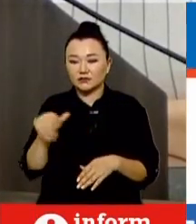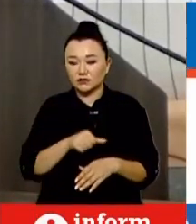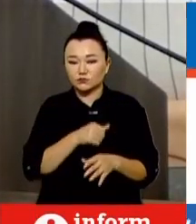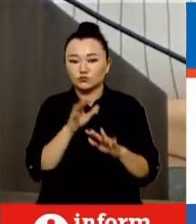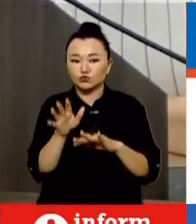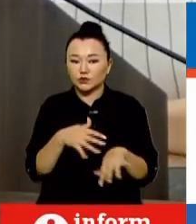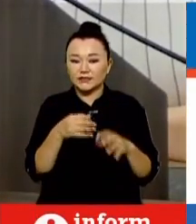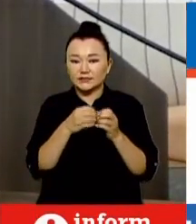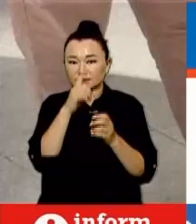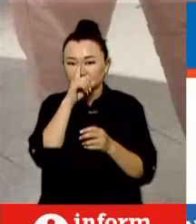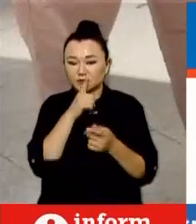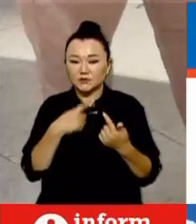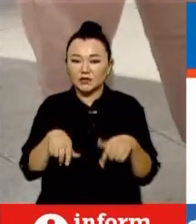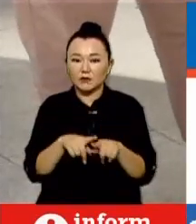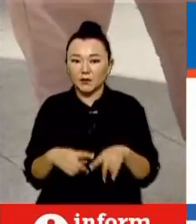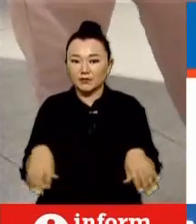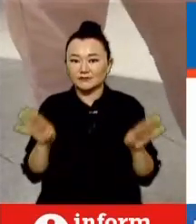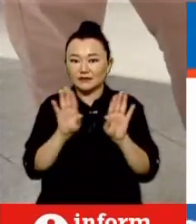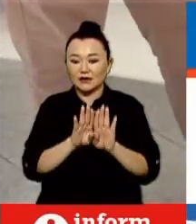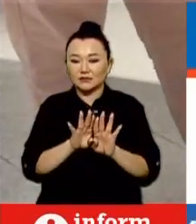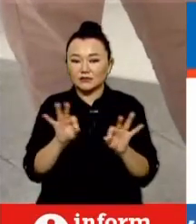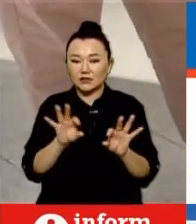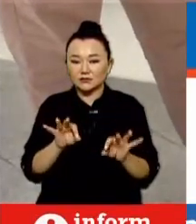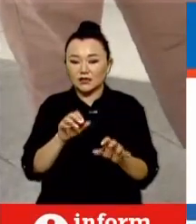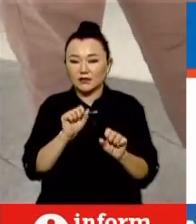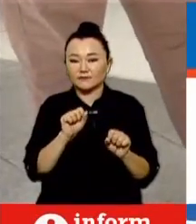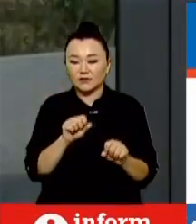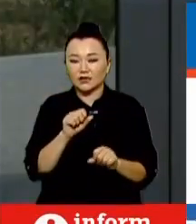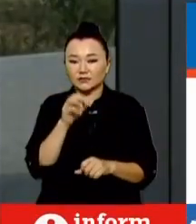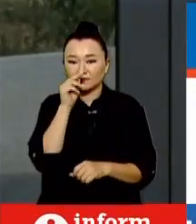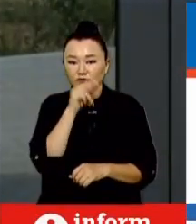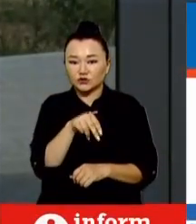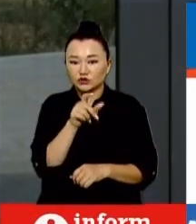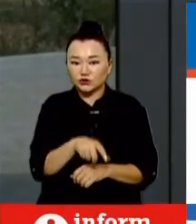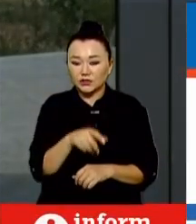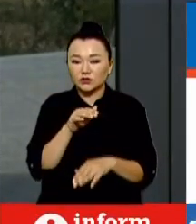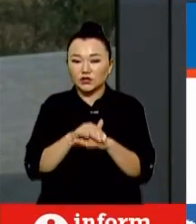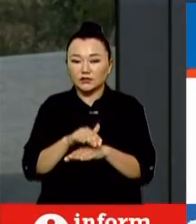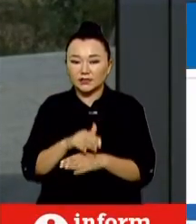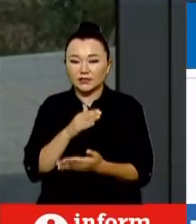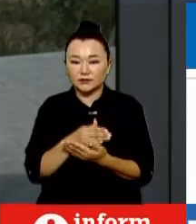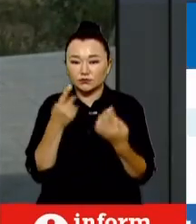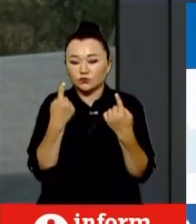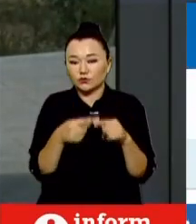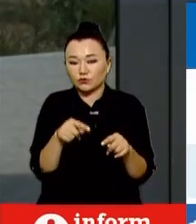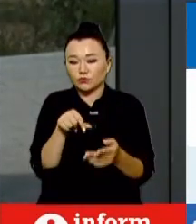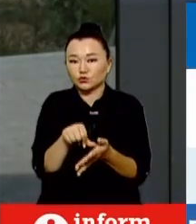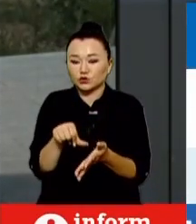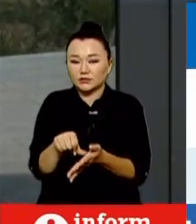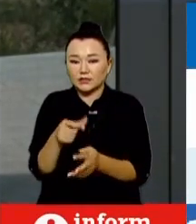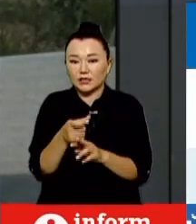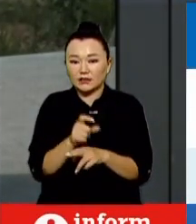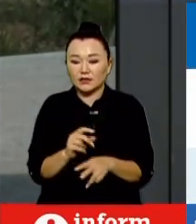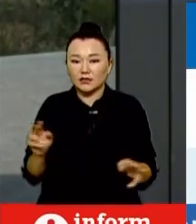спустя 10 месяцев компания закрылась, говорит адвокат подсудимой. Вещественные доказательства относятся к другим вообще участникам данной